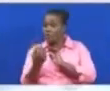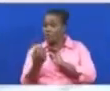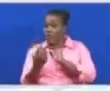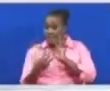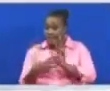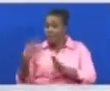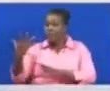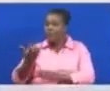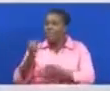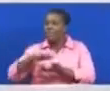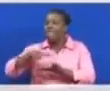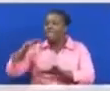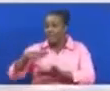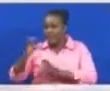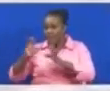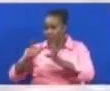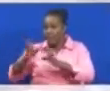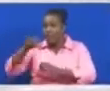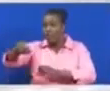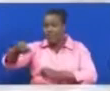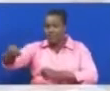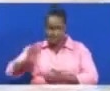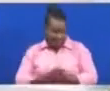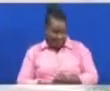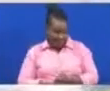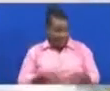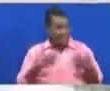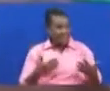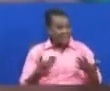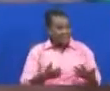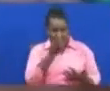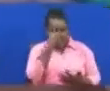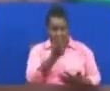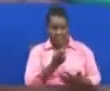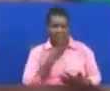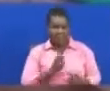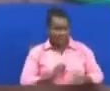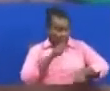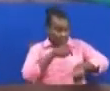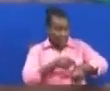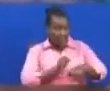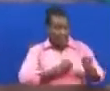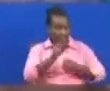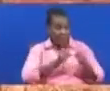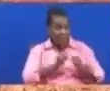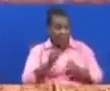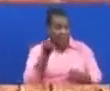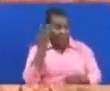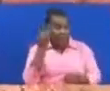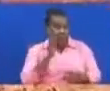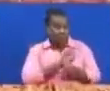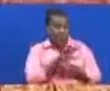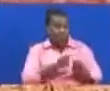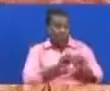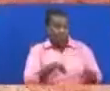vijijini. Swali hapa ni je, ingekuwaje katika kipindi hiki cha mapambano ya ugonjwa wa corona, wananchi wa